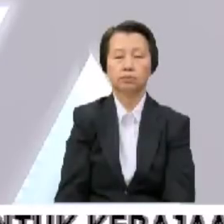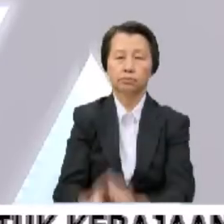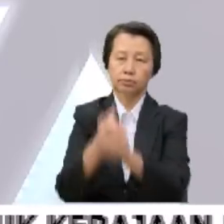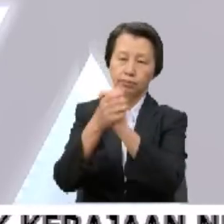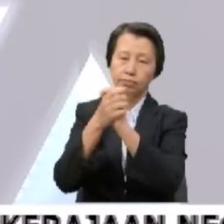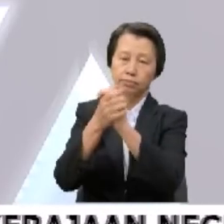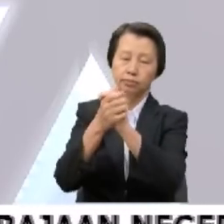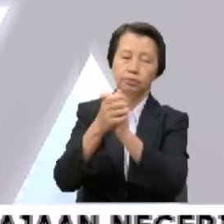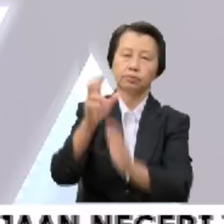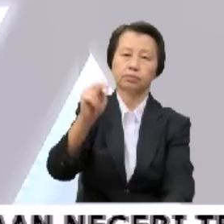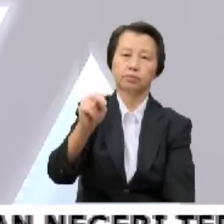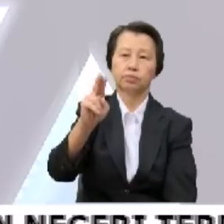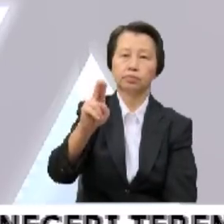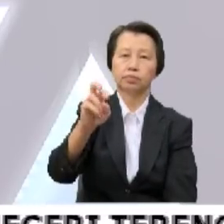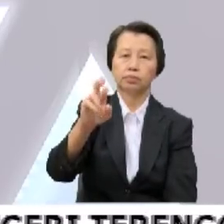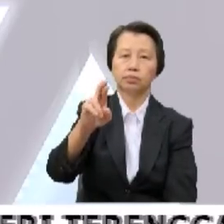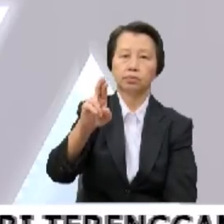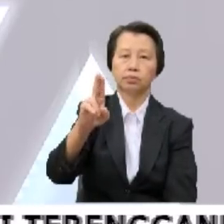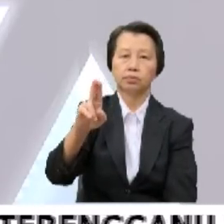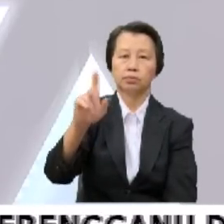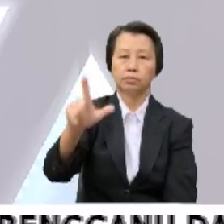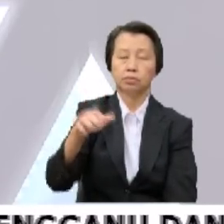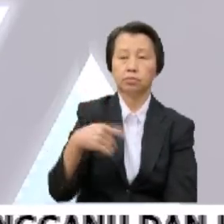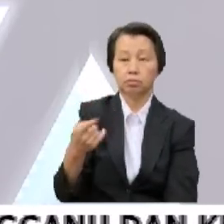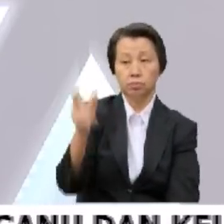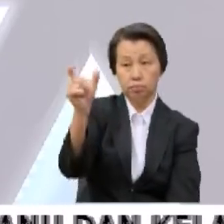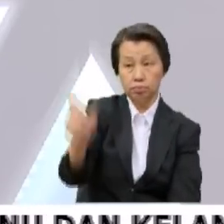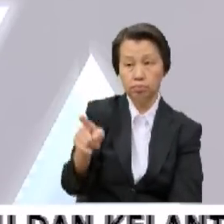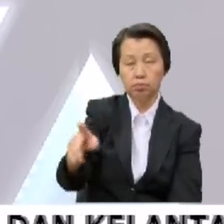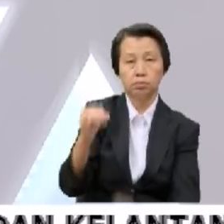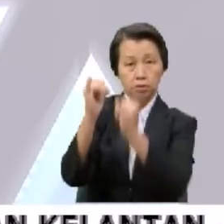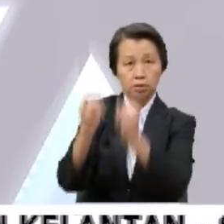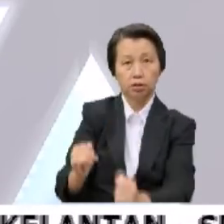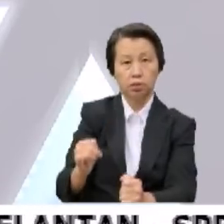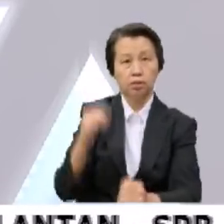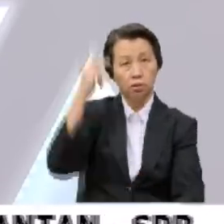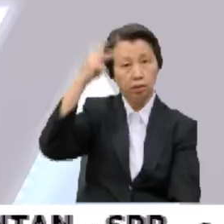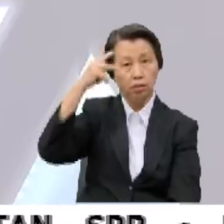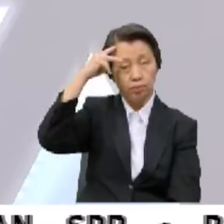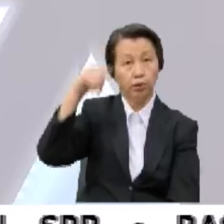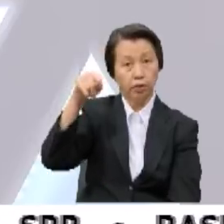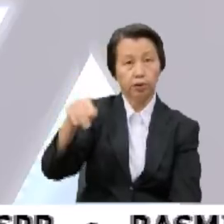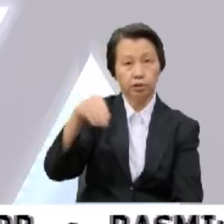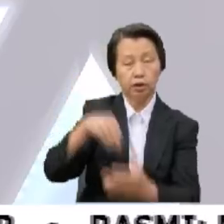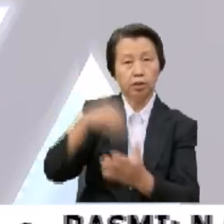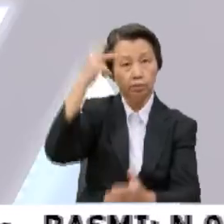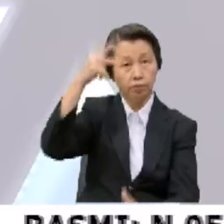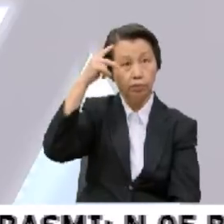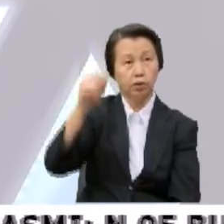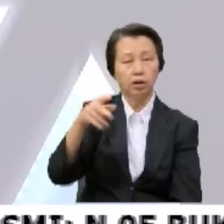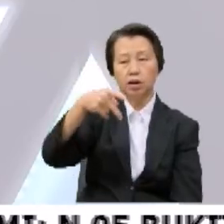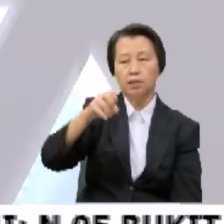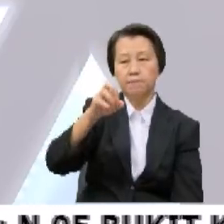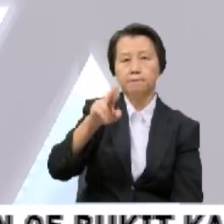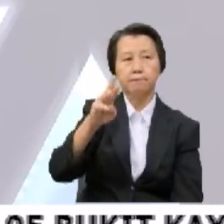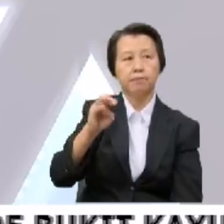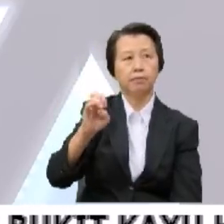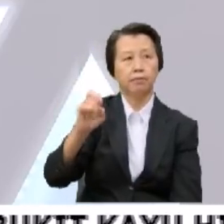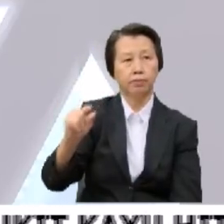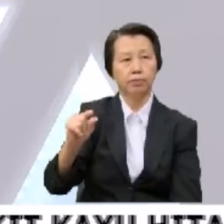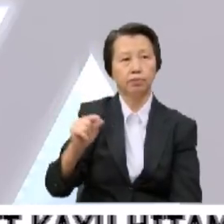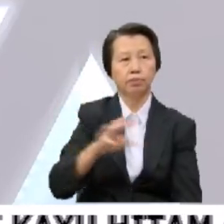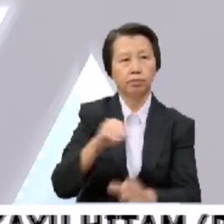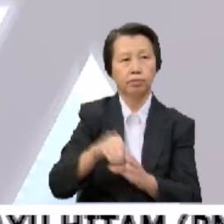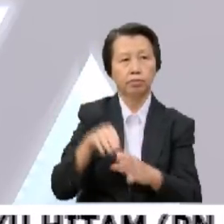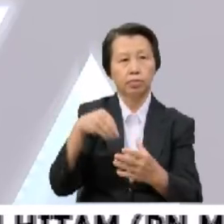Tahniah Nurul Syazwani Noh, ayahnya juga merupakan seorang individu yang prolifik dalam politik Permatang termasuk dalam Parlimen Tanjung